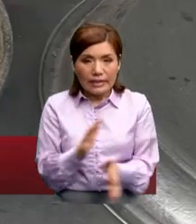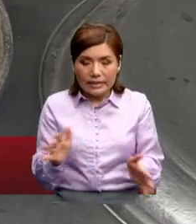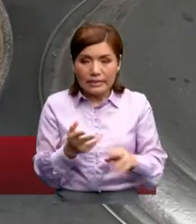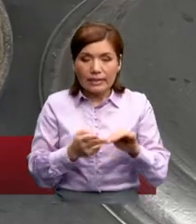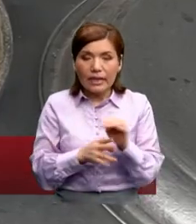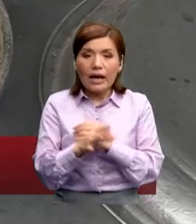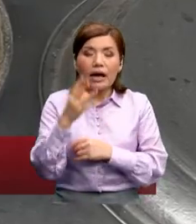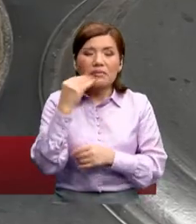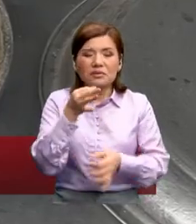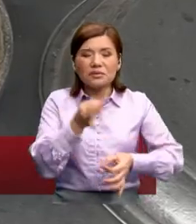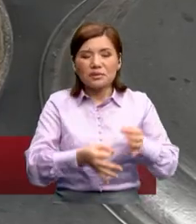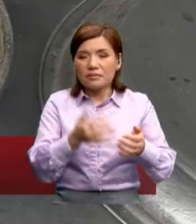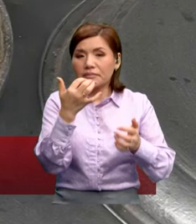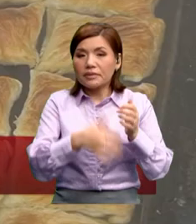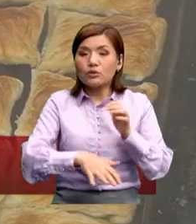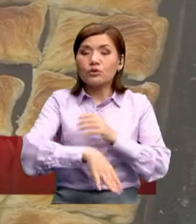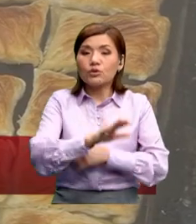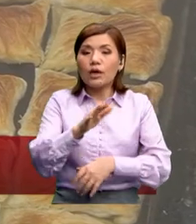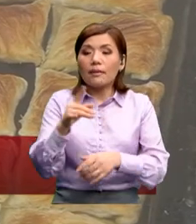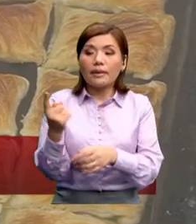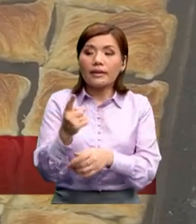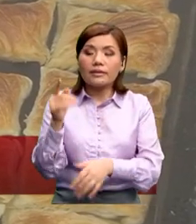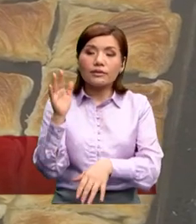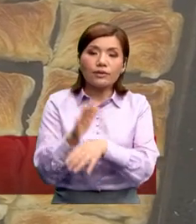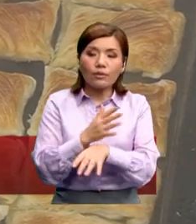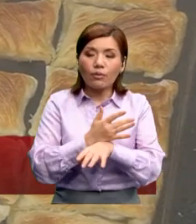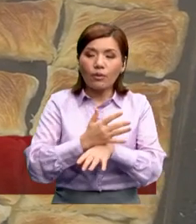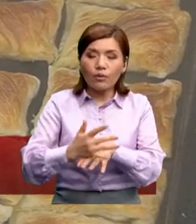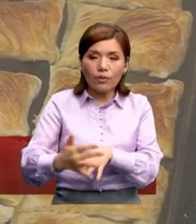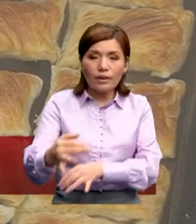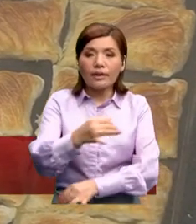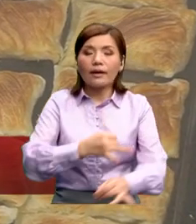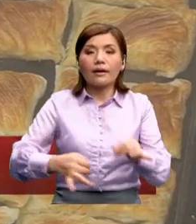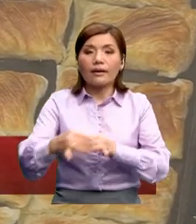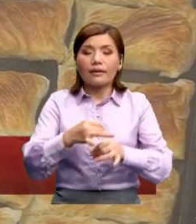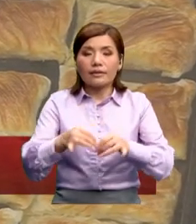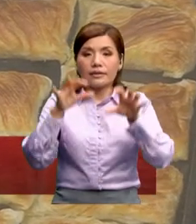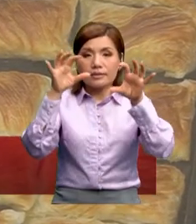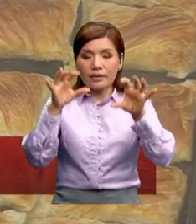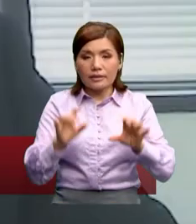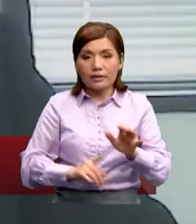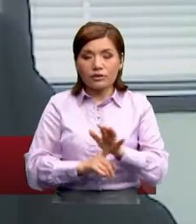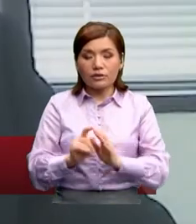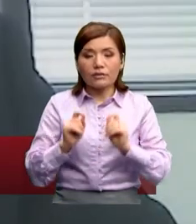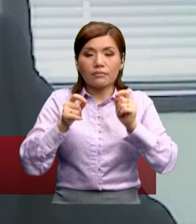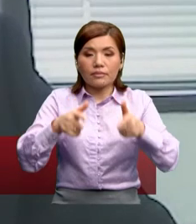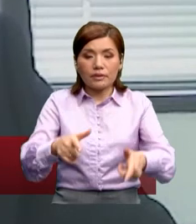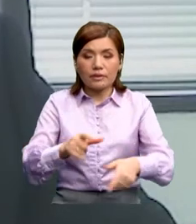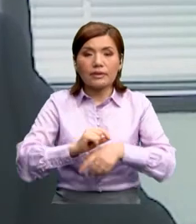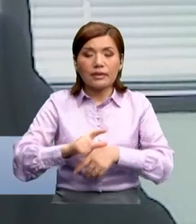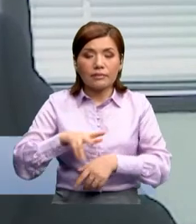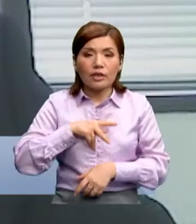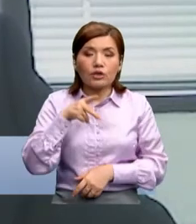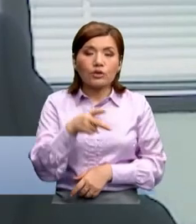оны қараусыз қалдырып, бірінші сатыдағы соттың шешімі ұзақ уақыт сот талқылауынан кейін заңды күшіне енді. 2021